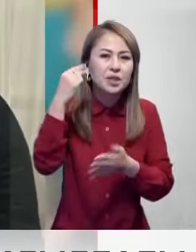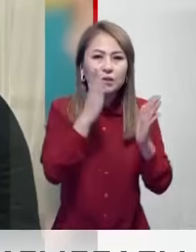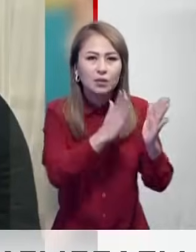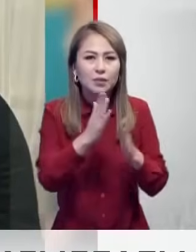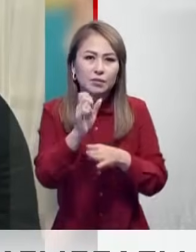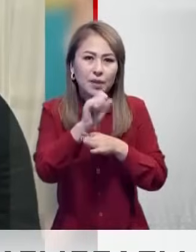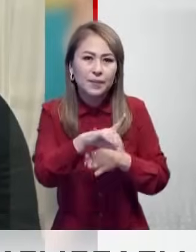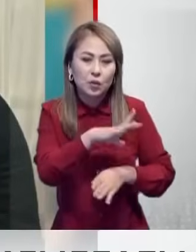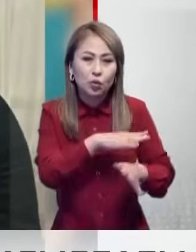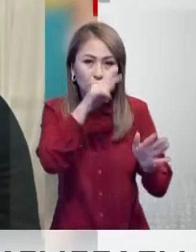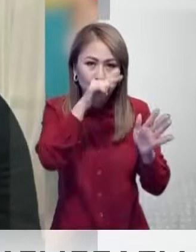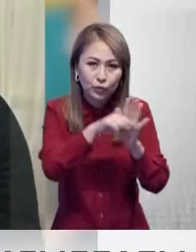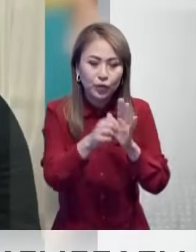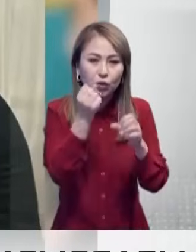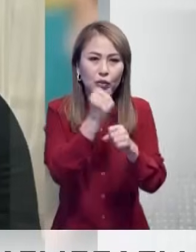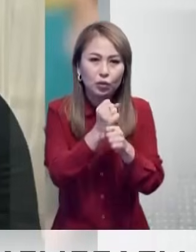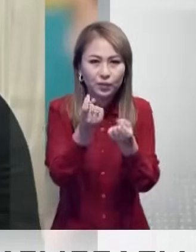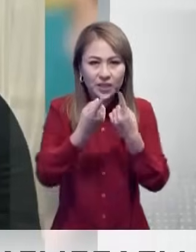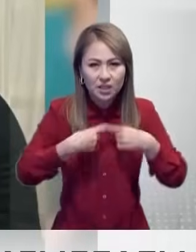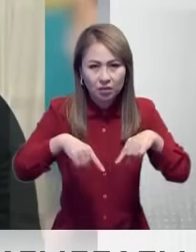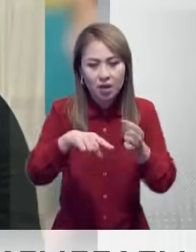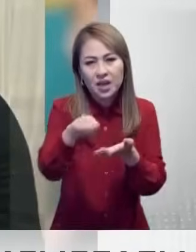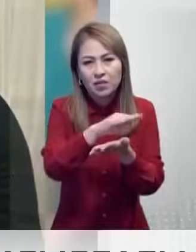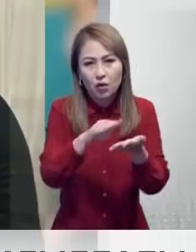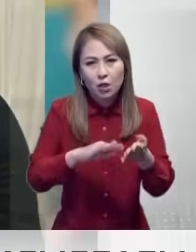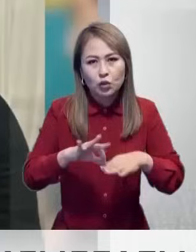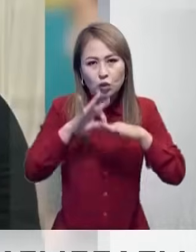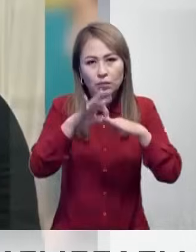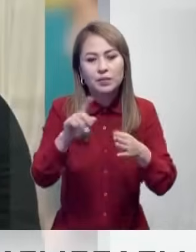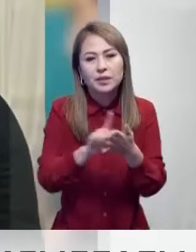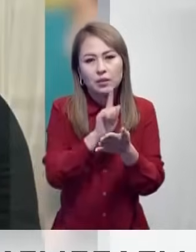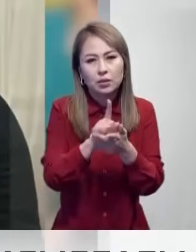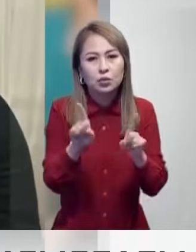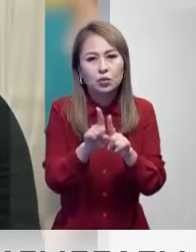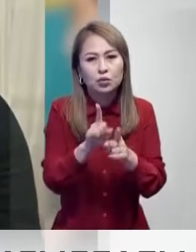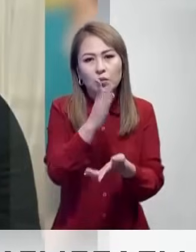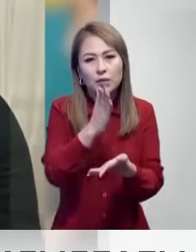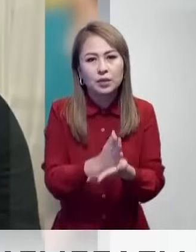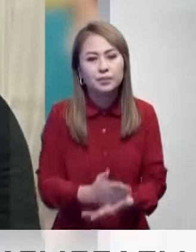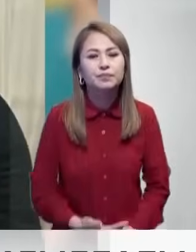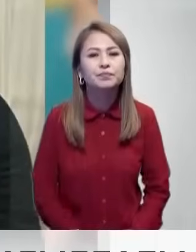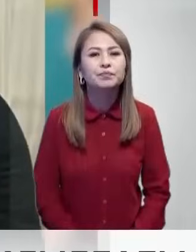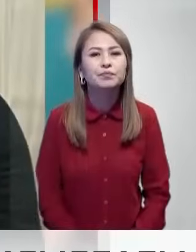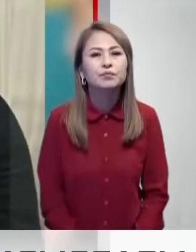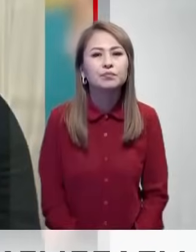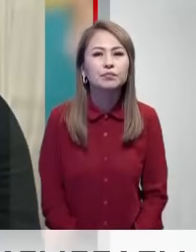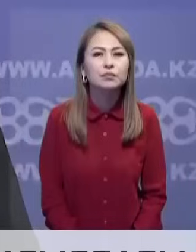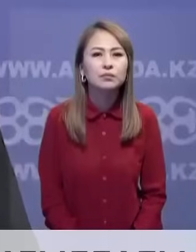бірқатар тапсырма берді. Оның ішінде құрылымдық және институционалдық реформалар жүргізу міндеті де бар.